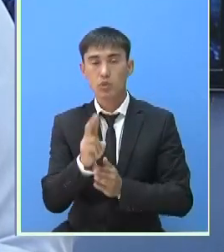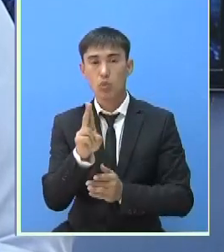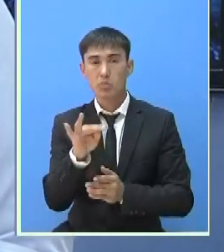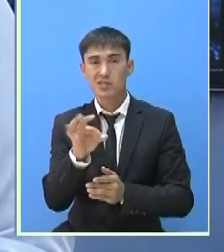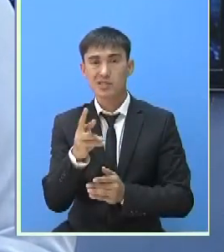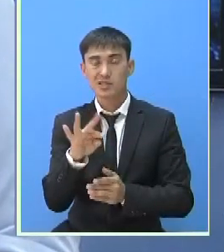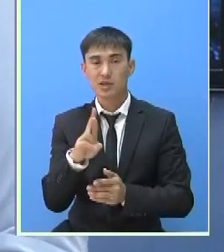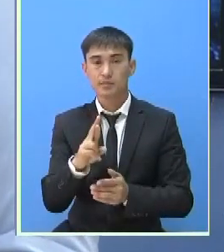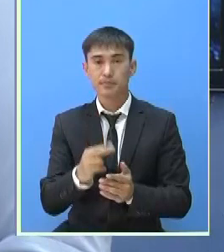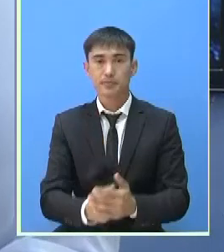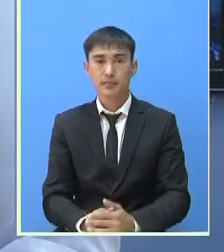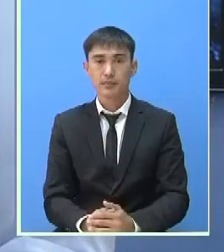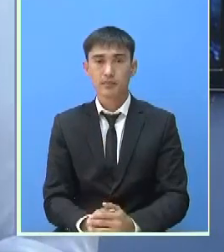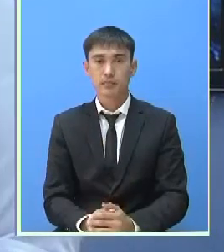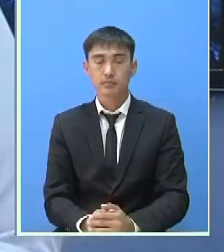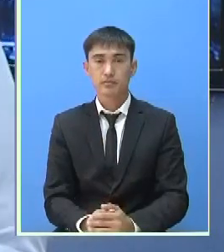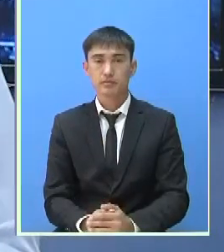компенсации.